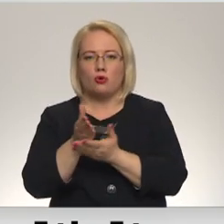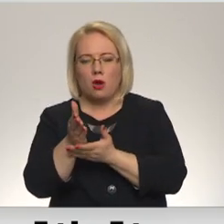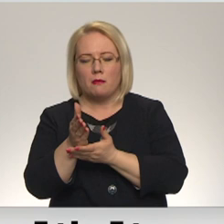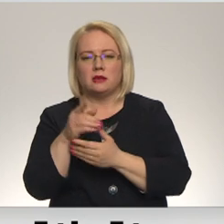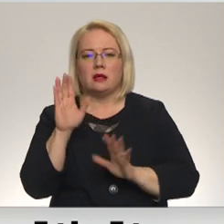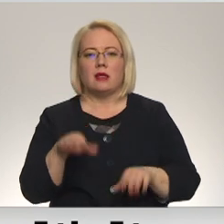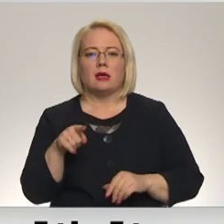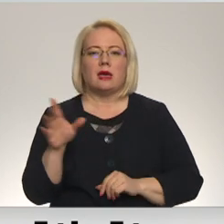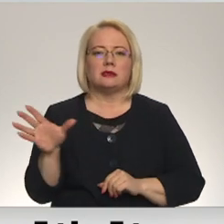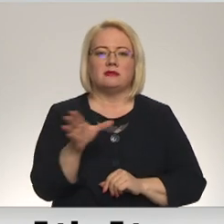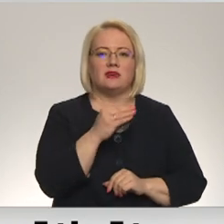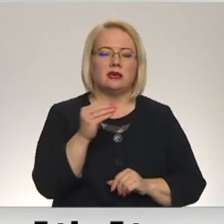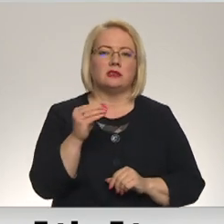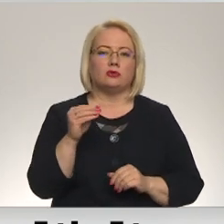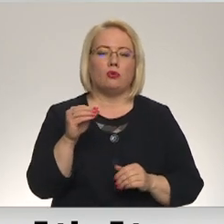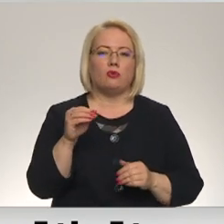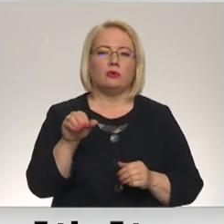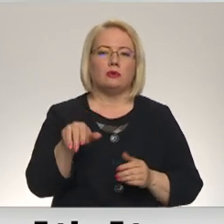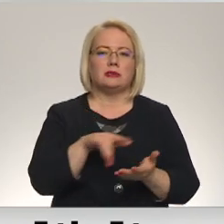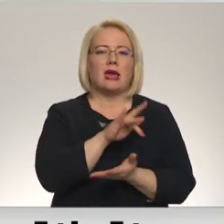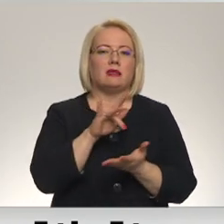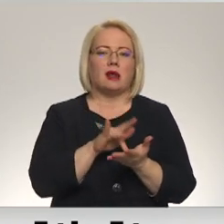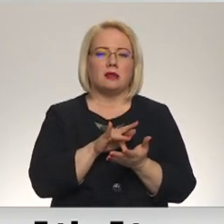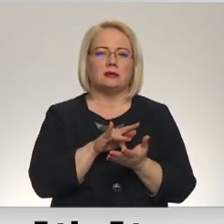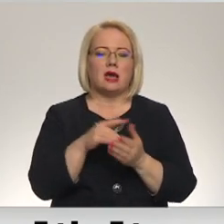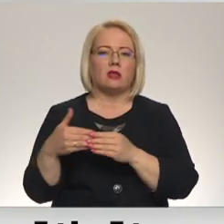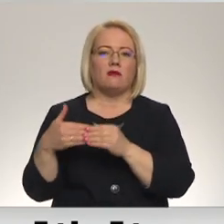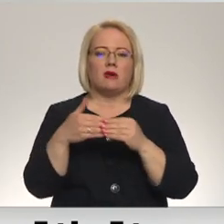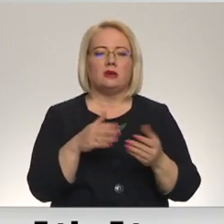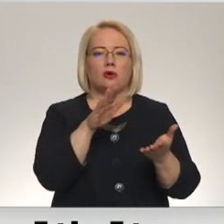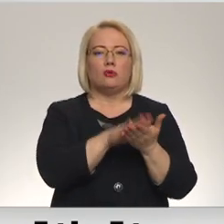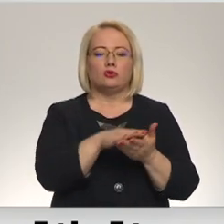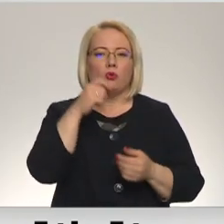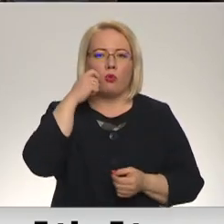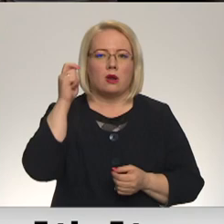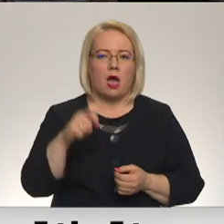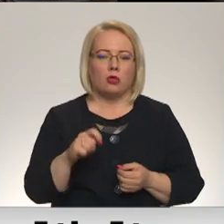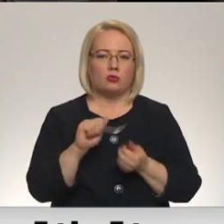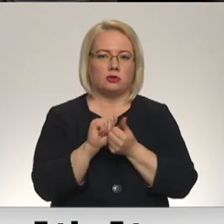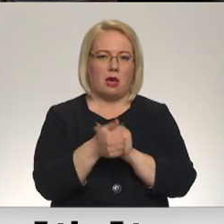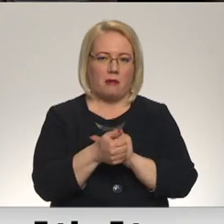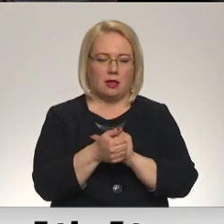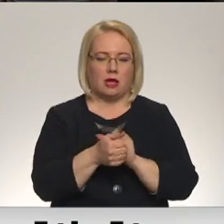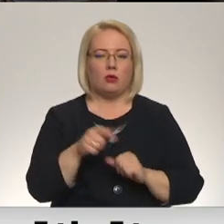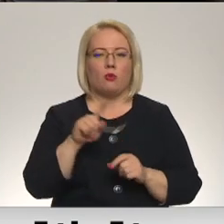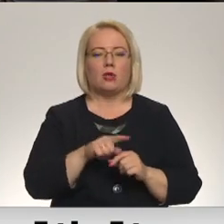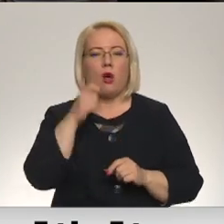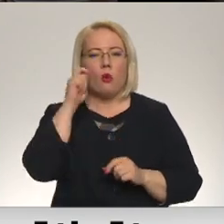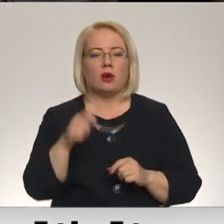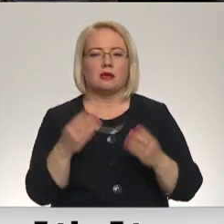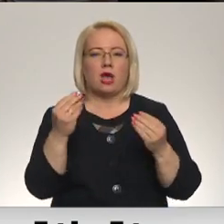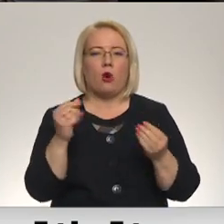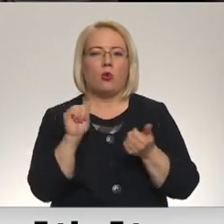grīnas centralizēs varētu transportēt uz Ukrainu un apmainīt. Grivnu apmaiņa pret citu valūtu